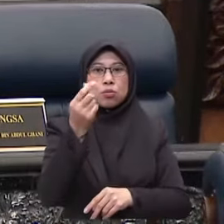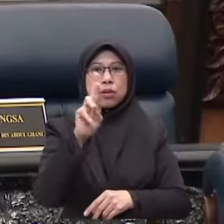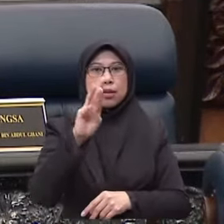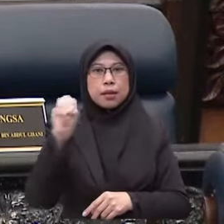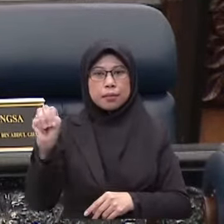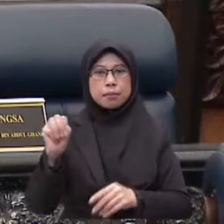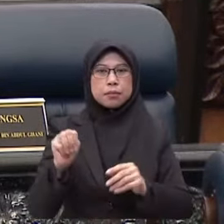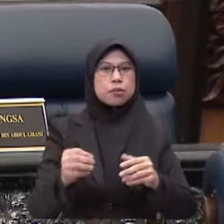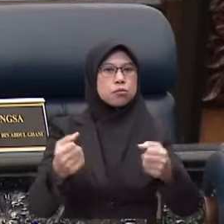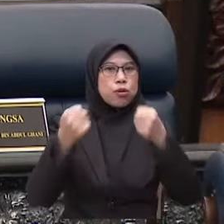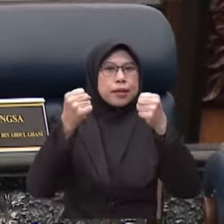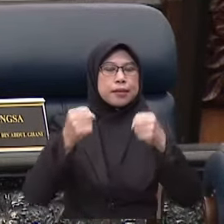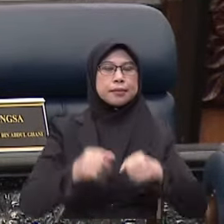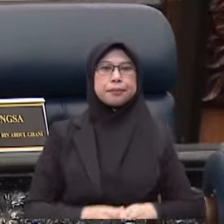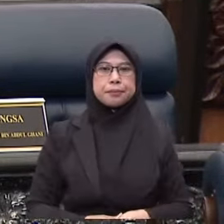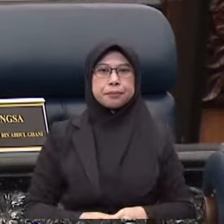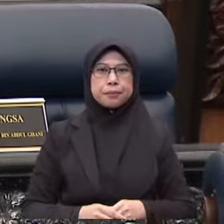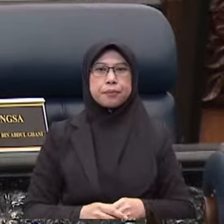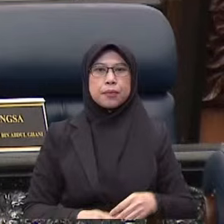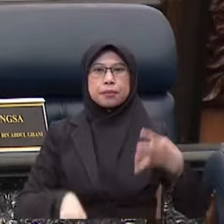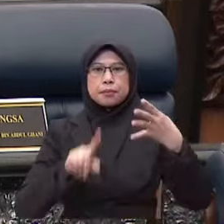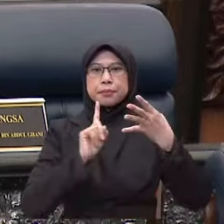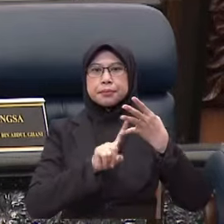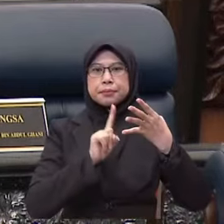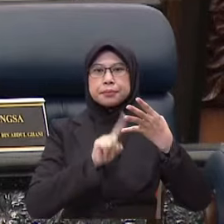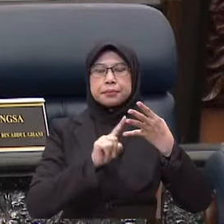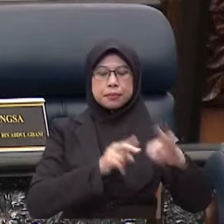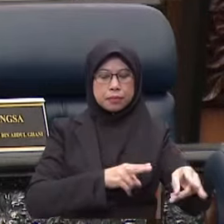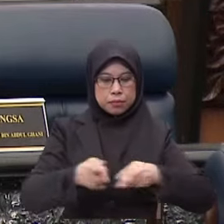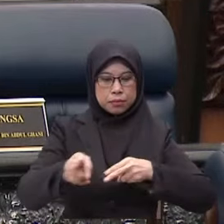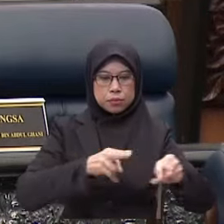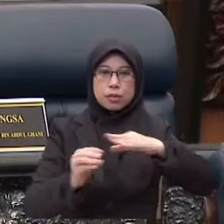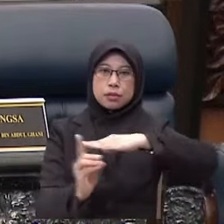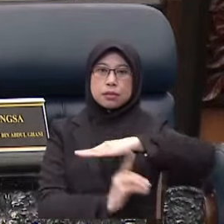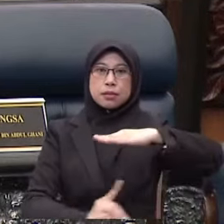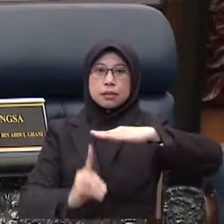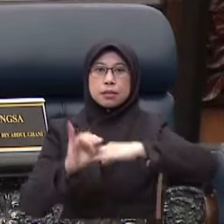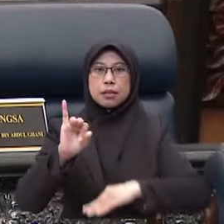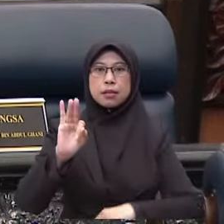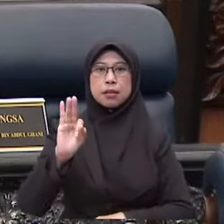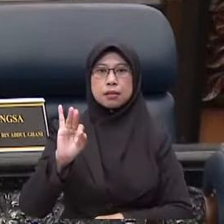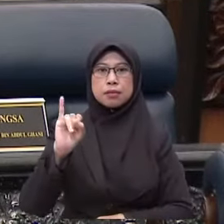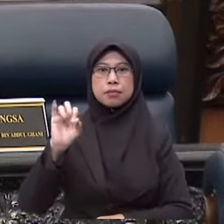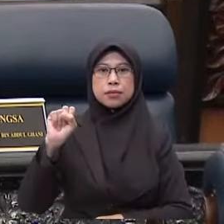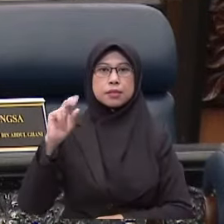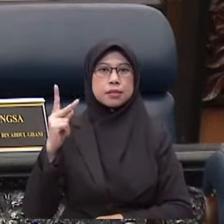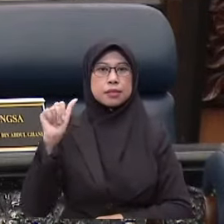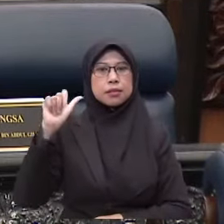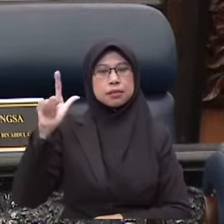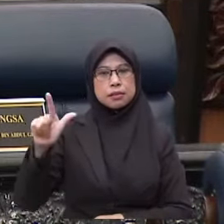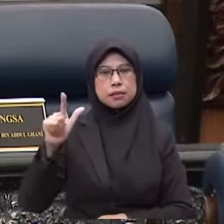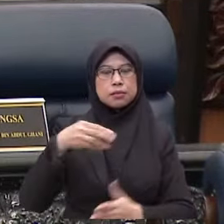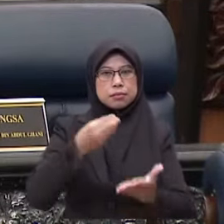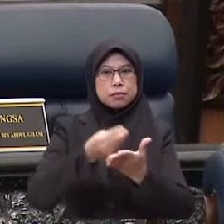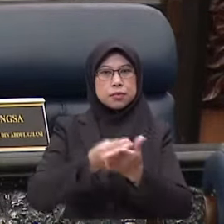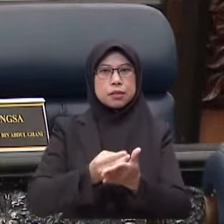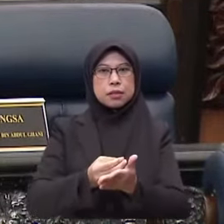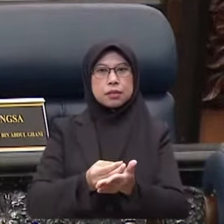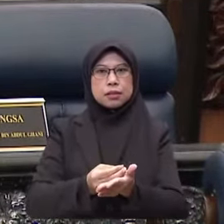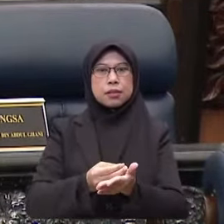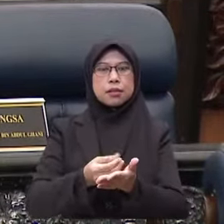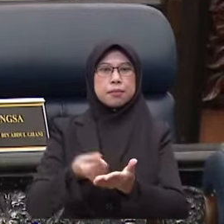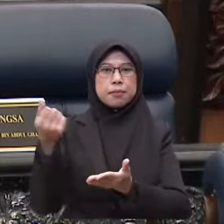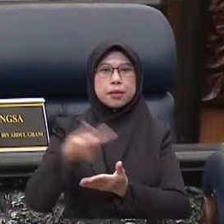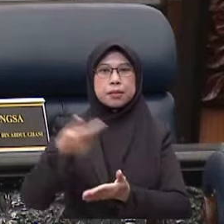bertambah kuat keempat pengurusan dasar fiskal Dari segi pendapatan dan perbelanjaan